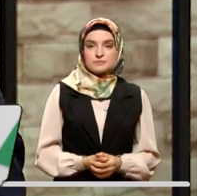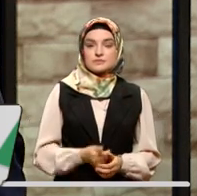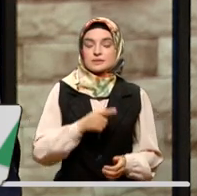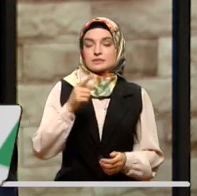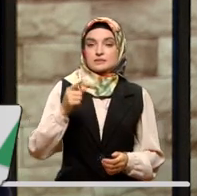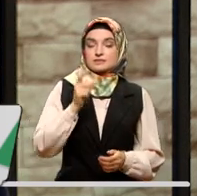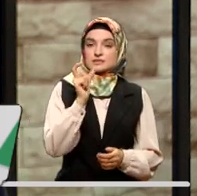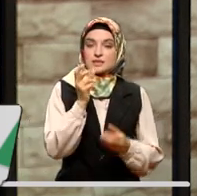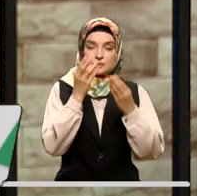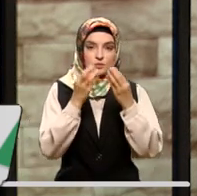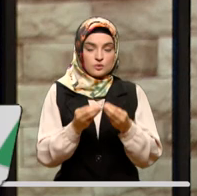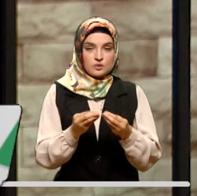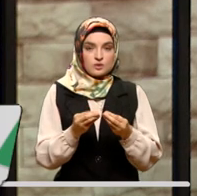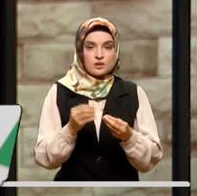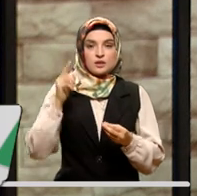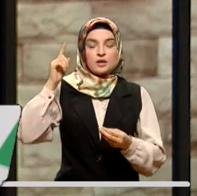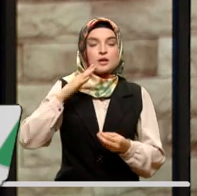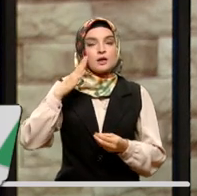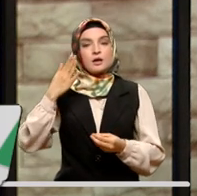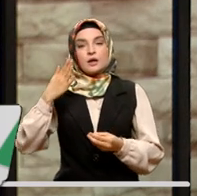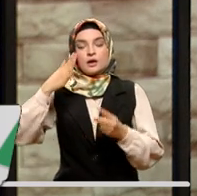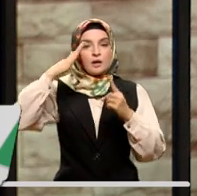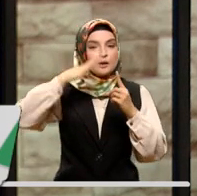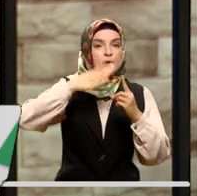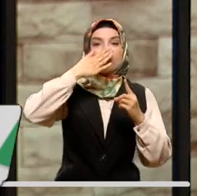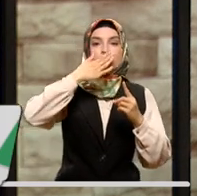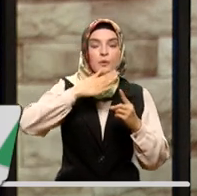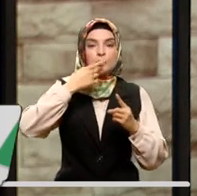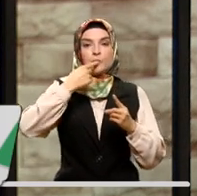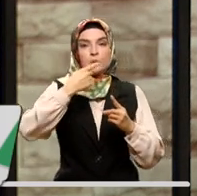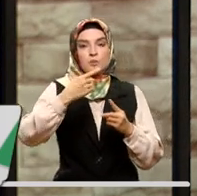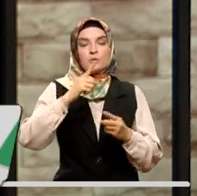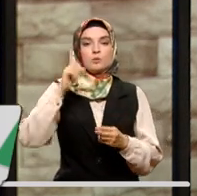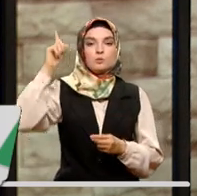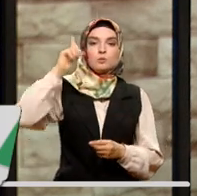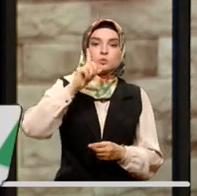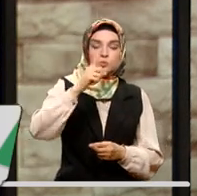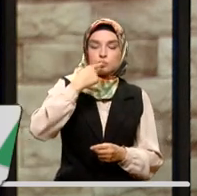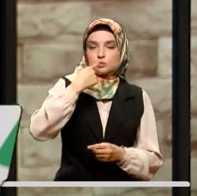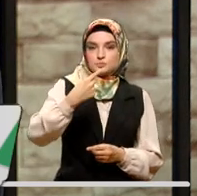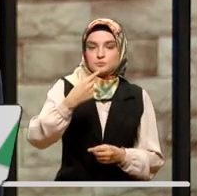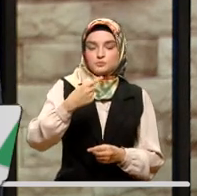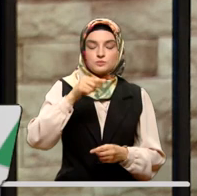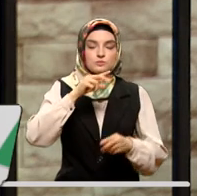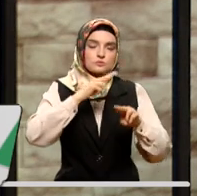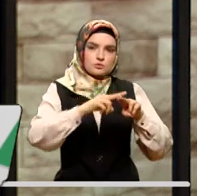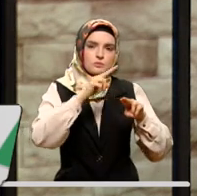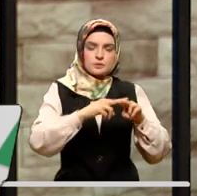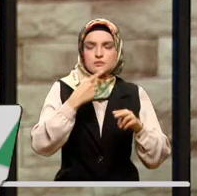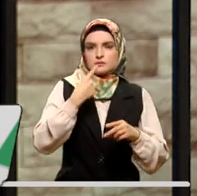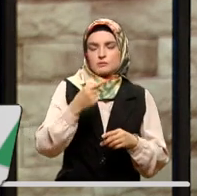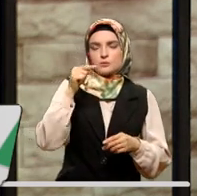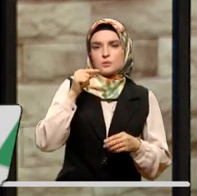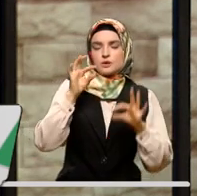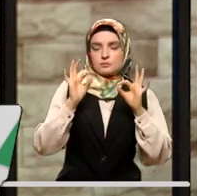kelime olarak la ilahe illallah'ı veremediğimizde Allah bir ifadesi zaten kelime-i tevhid öğretmesi demektir. Öyle